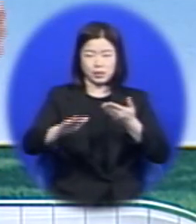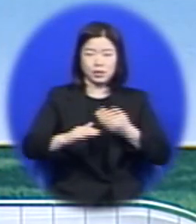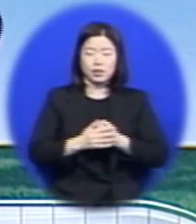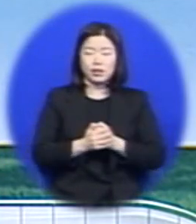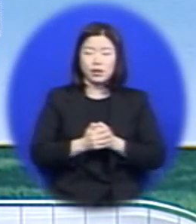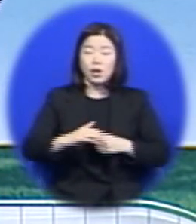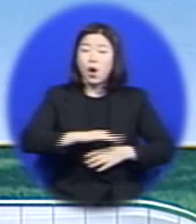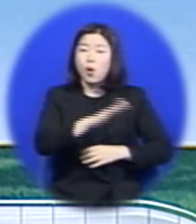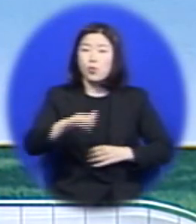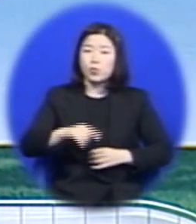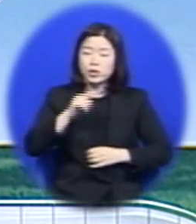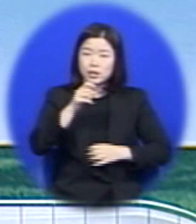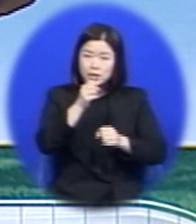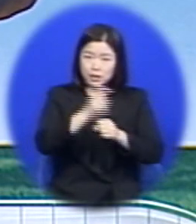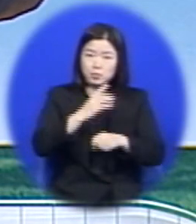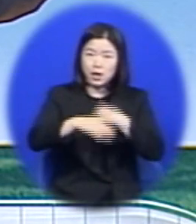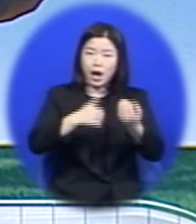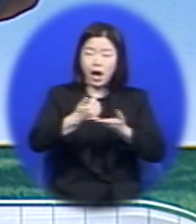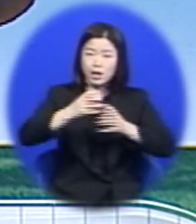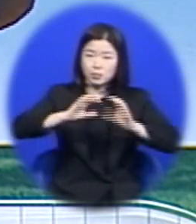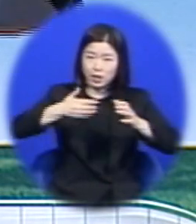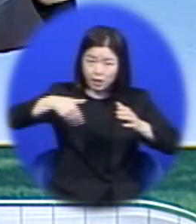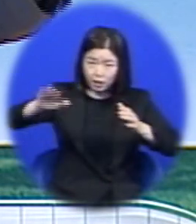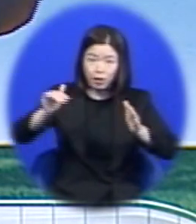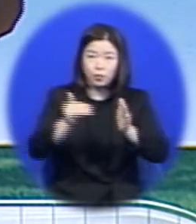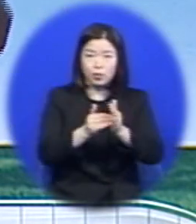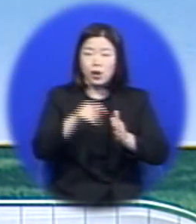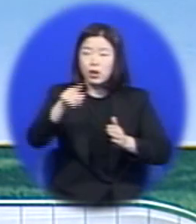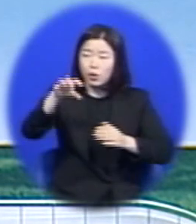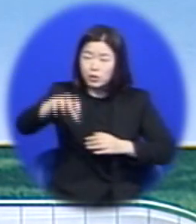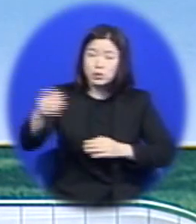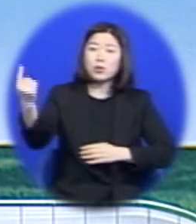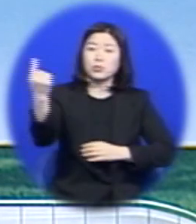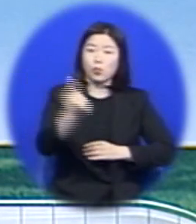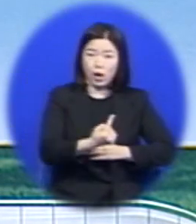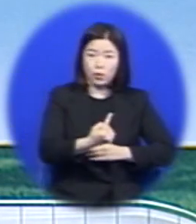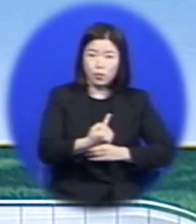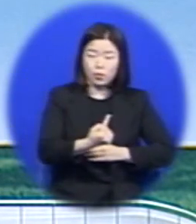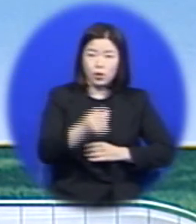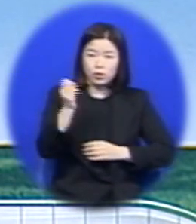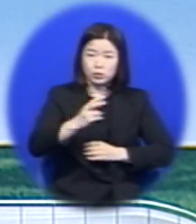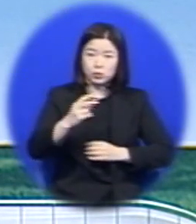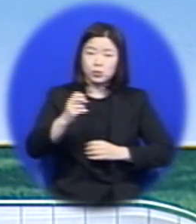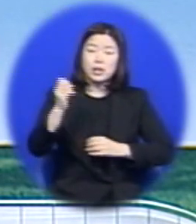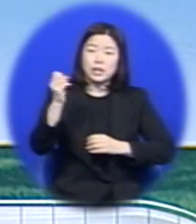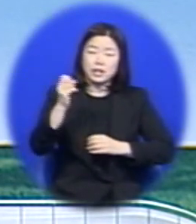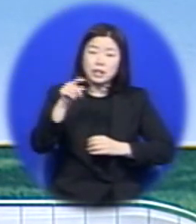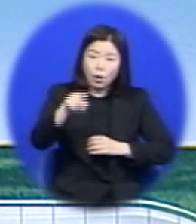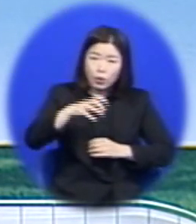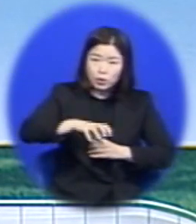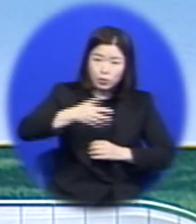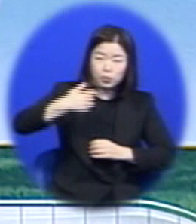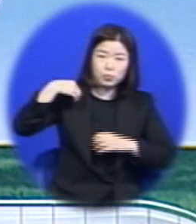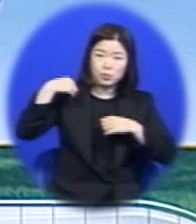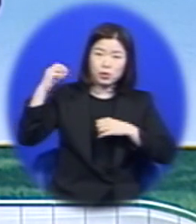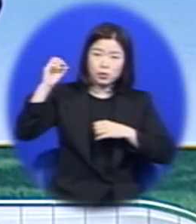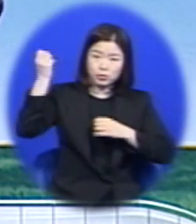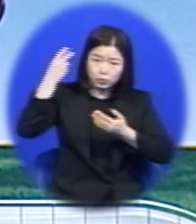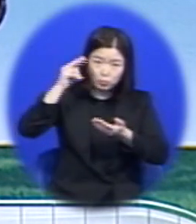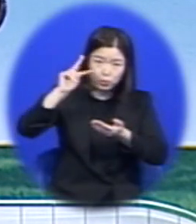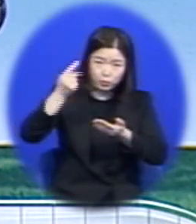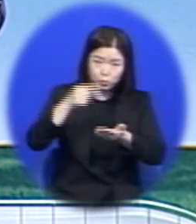우리는 이미 하나님의 나라에 갔으며 거기서부터 왔고 그리고 다시 거기로 돌아가는 겁니다.